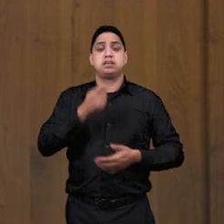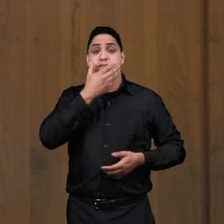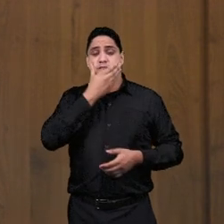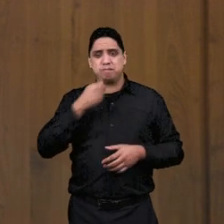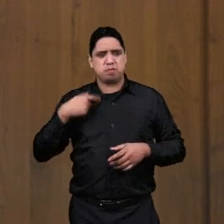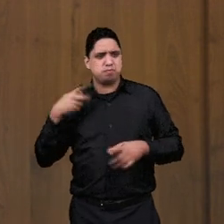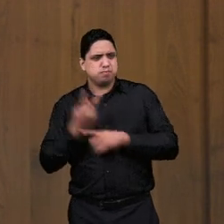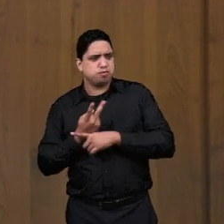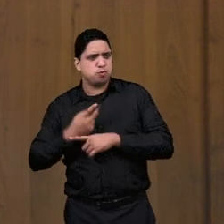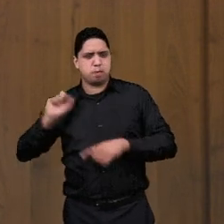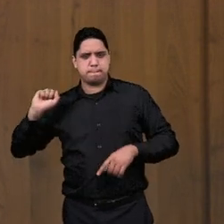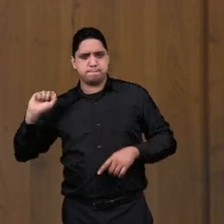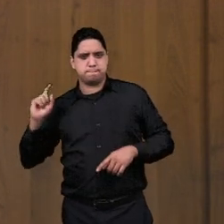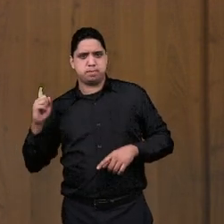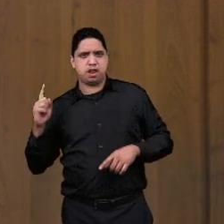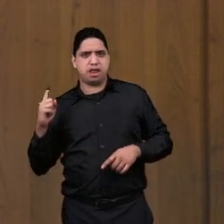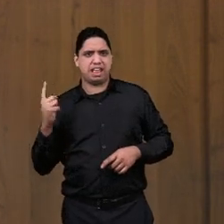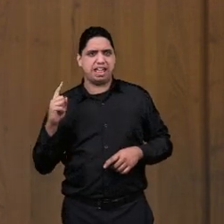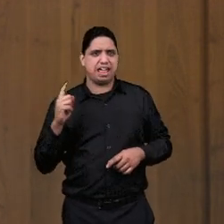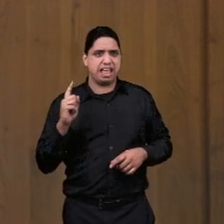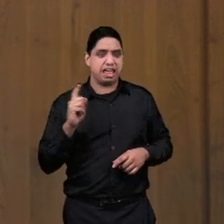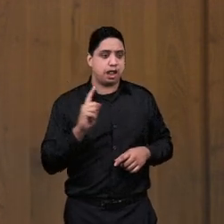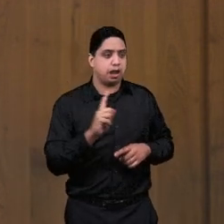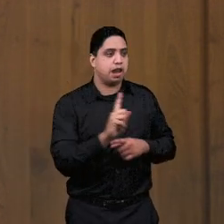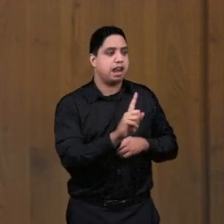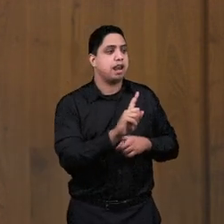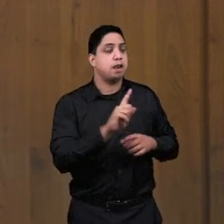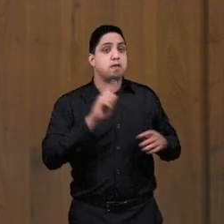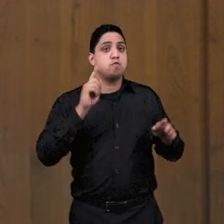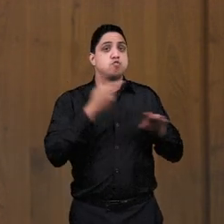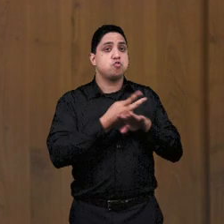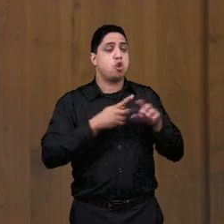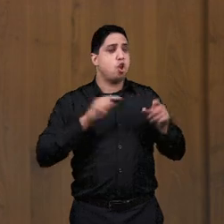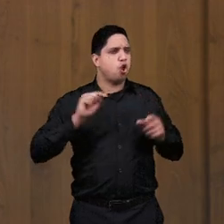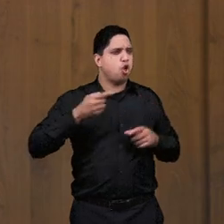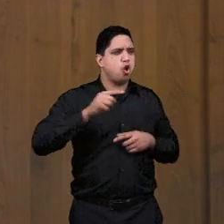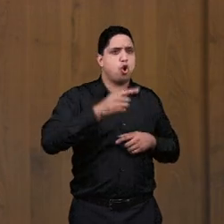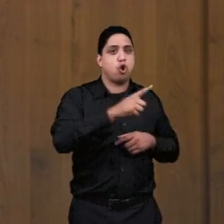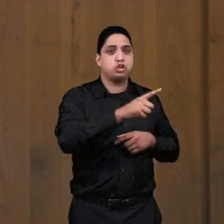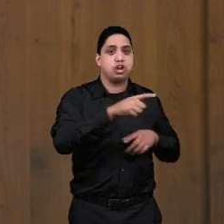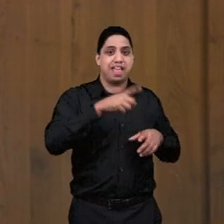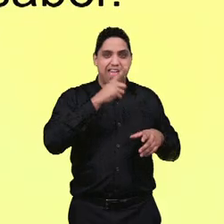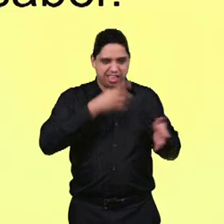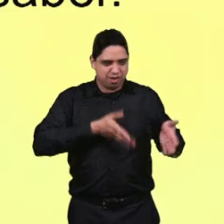qu'est-ce que Siméi a fait. Il a fouillé, il a croisé le